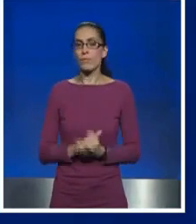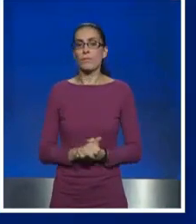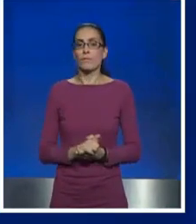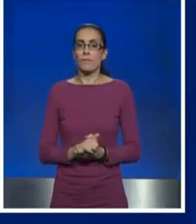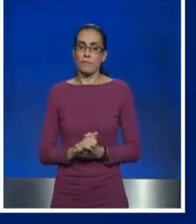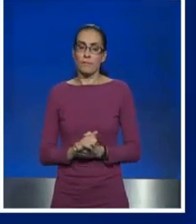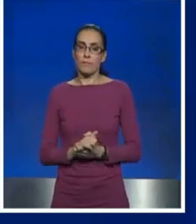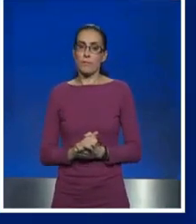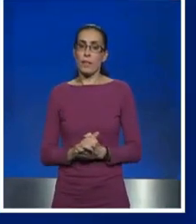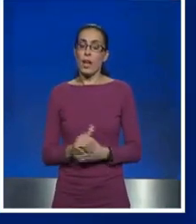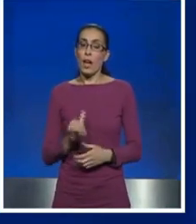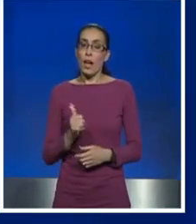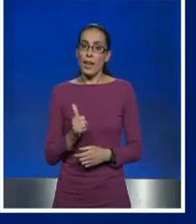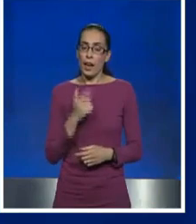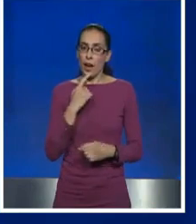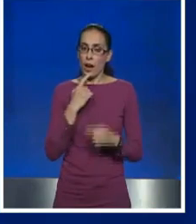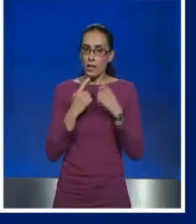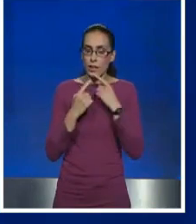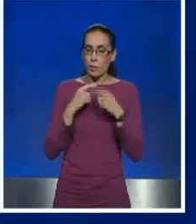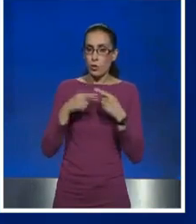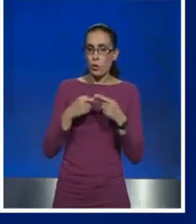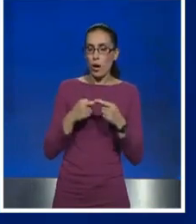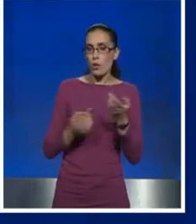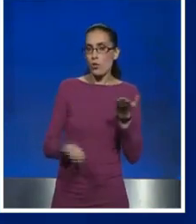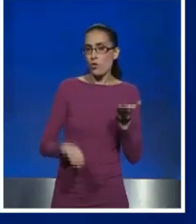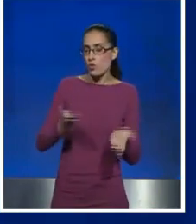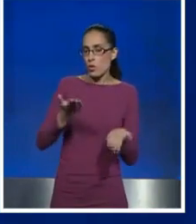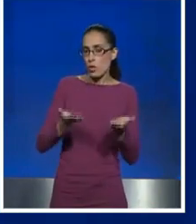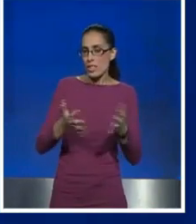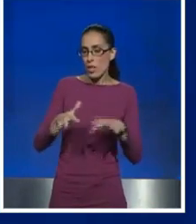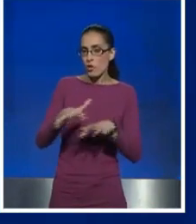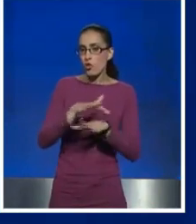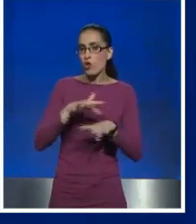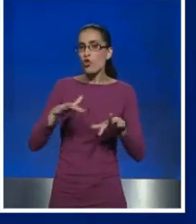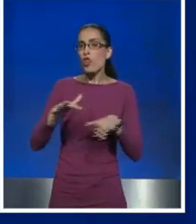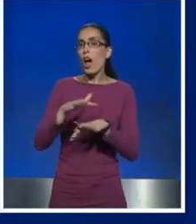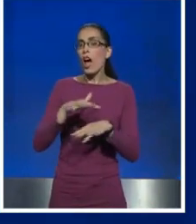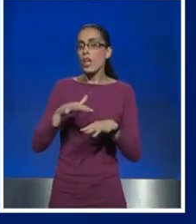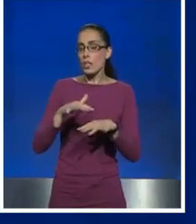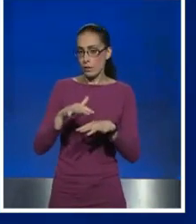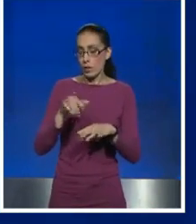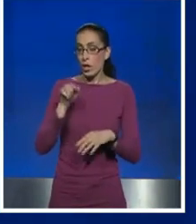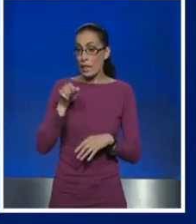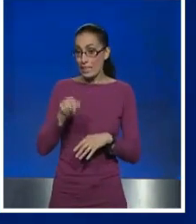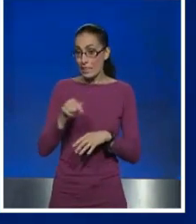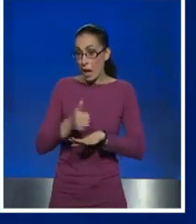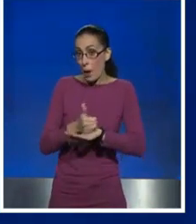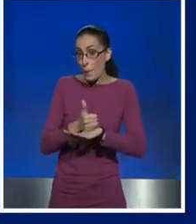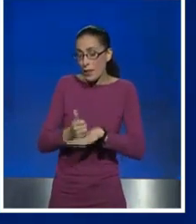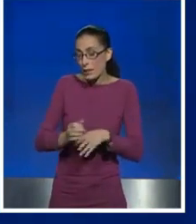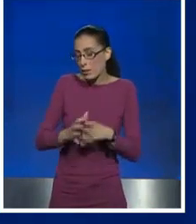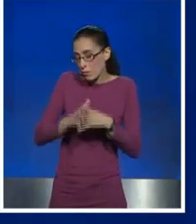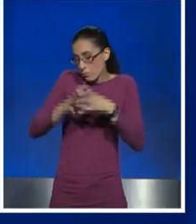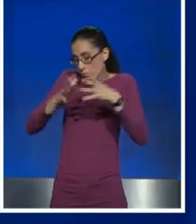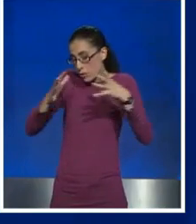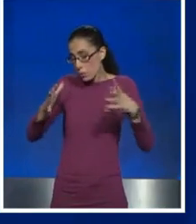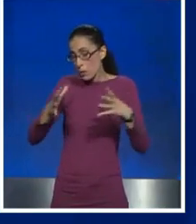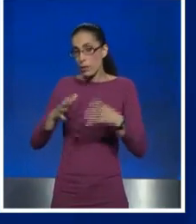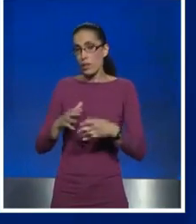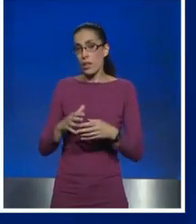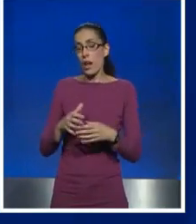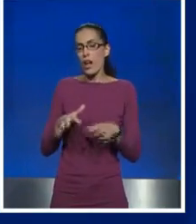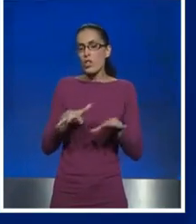Jekk se nitkellmu li l-ġustizzja soċjali hija l-qofol, mela il-kelma